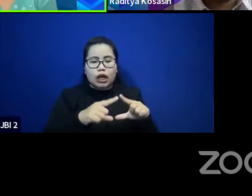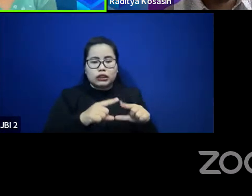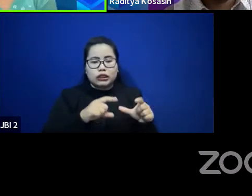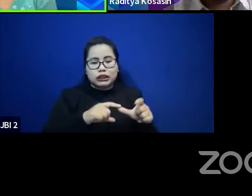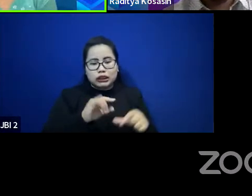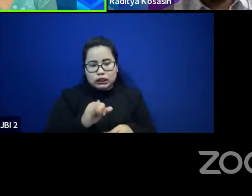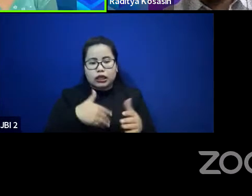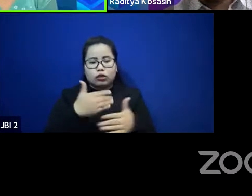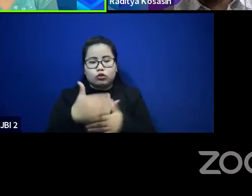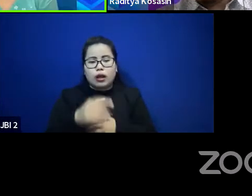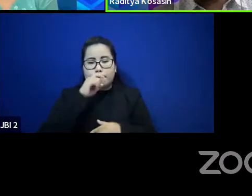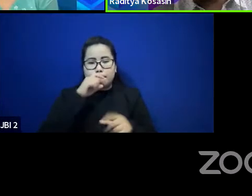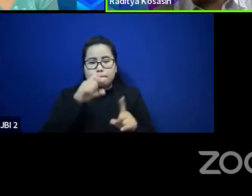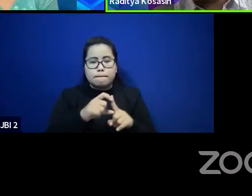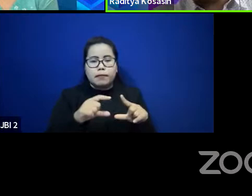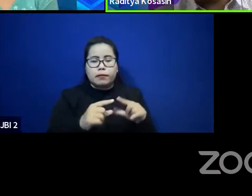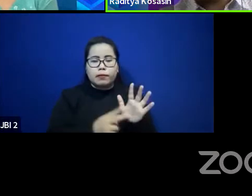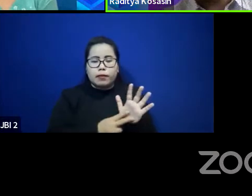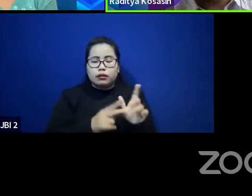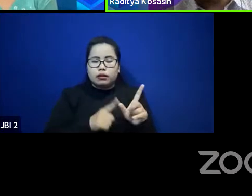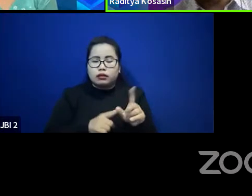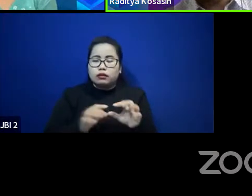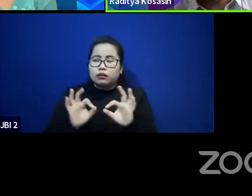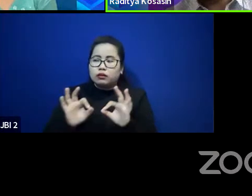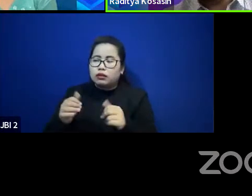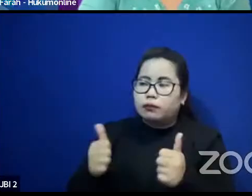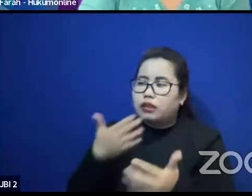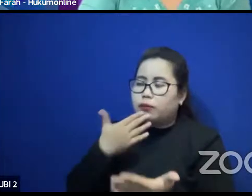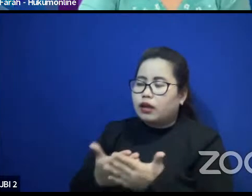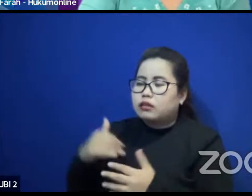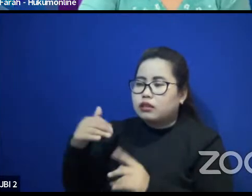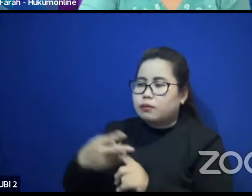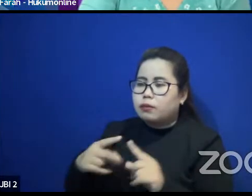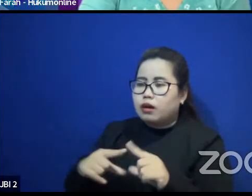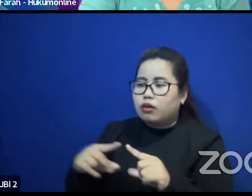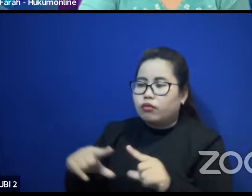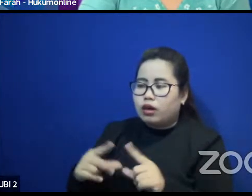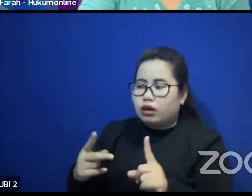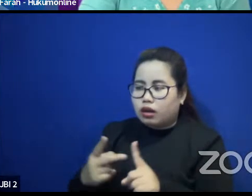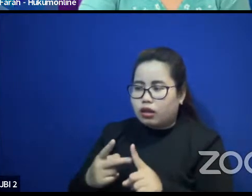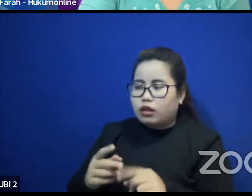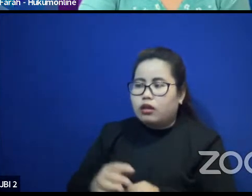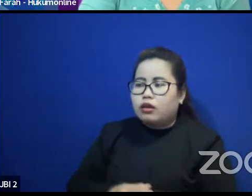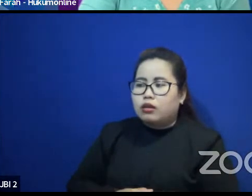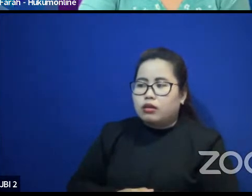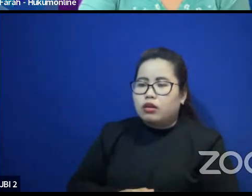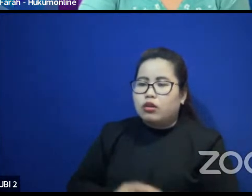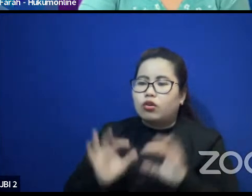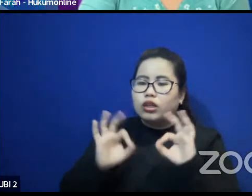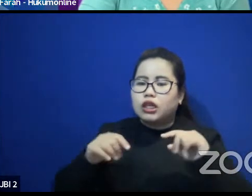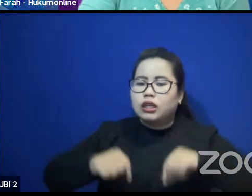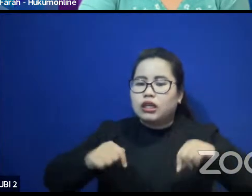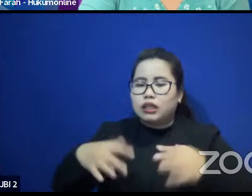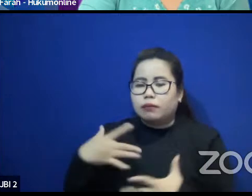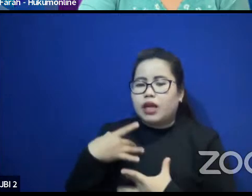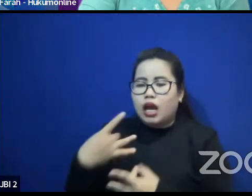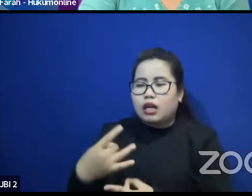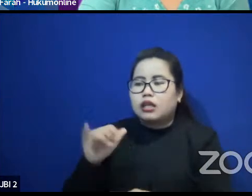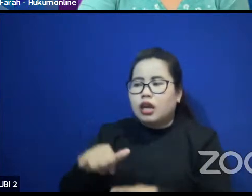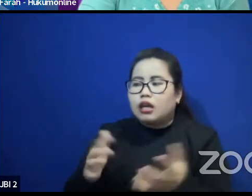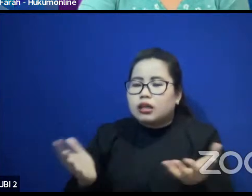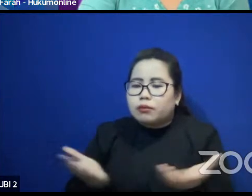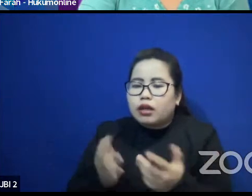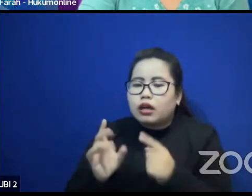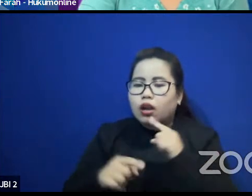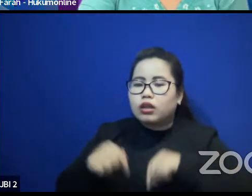ini ya Oke terima kasih Mbak Farah jadi ini menarik memang Bagaimana